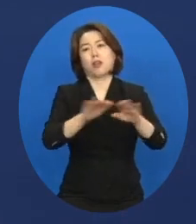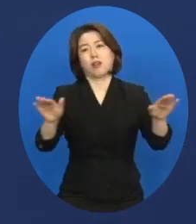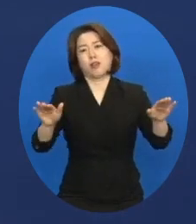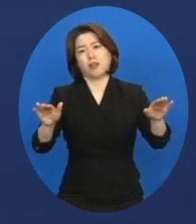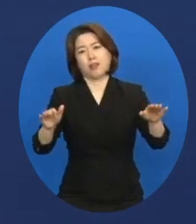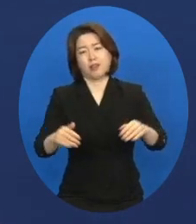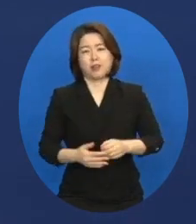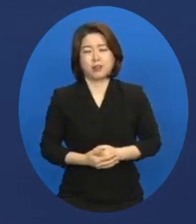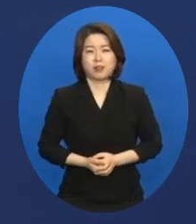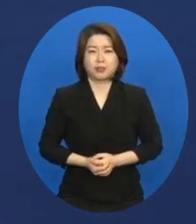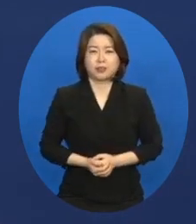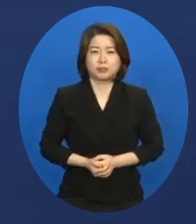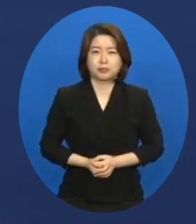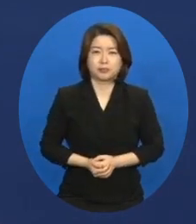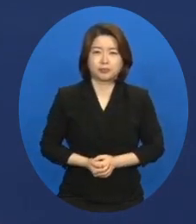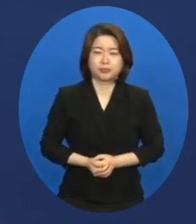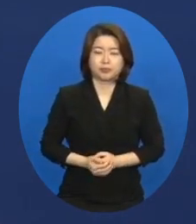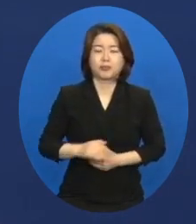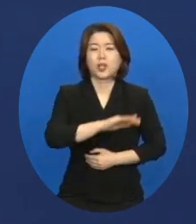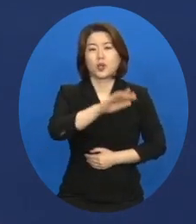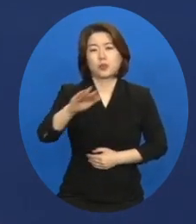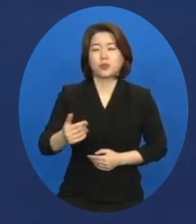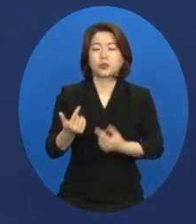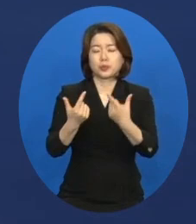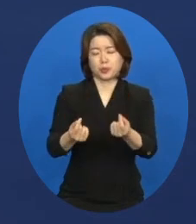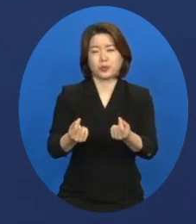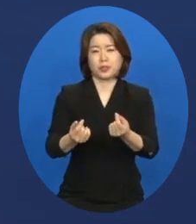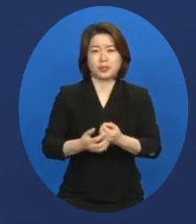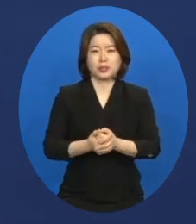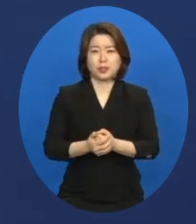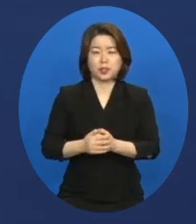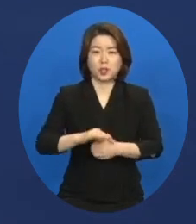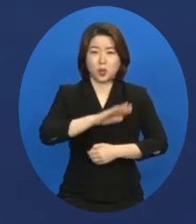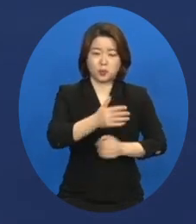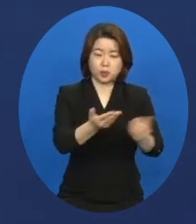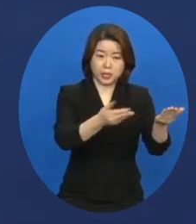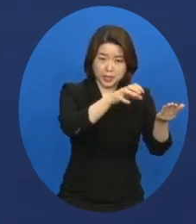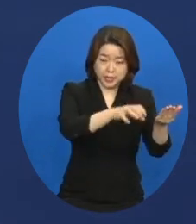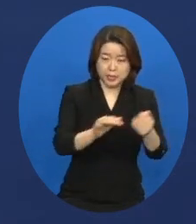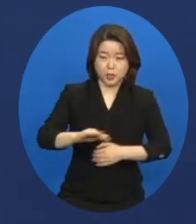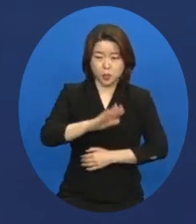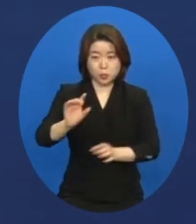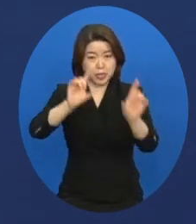않았습니까? 우리도 마찬가지입니다. 우리의